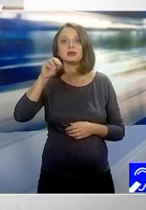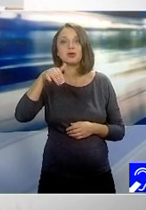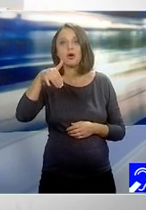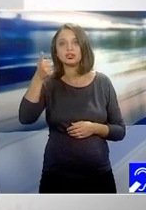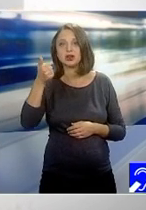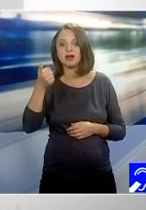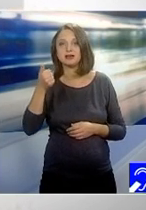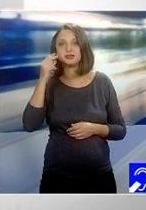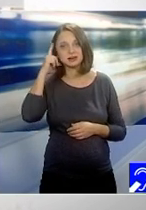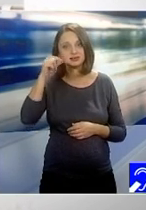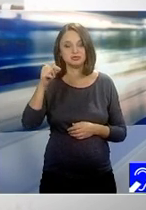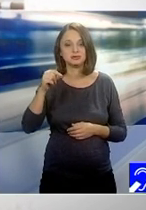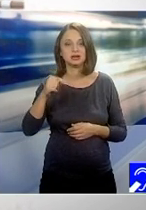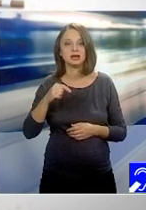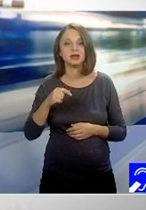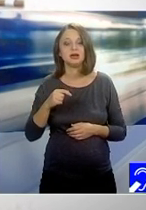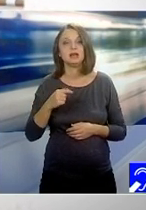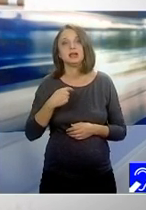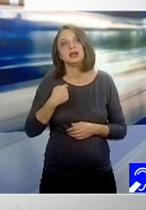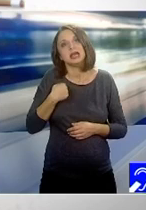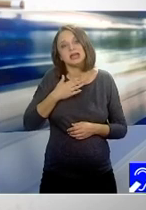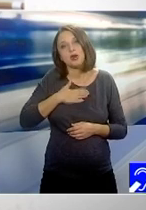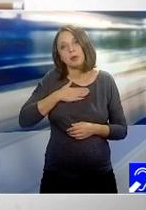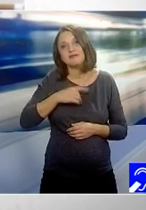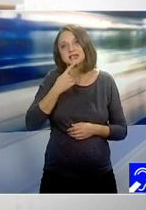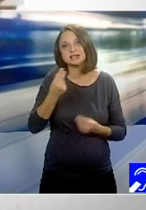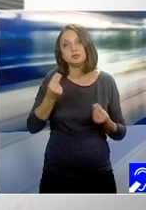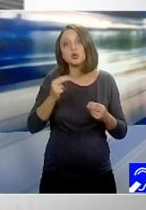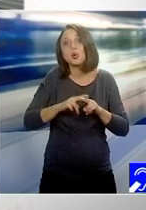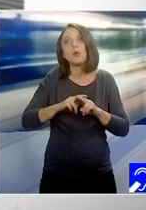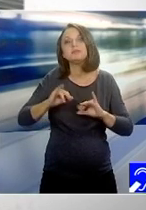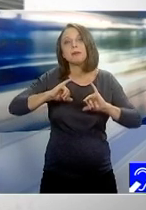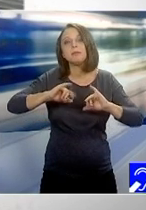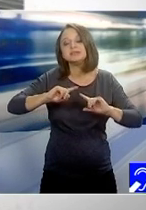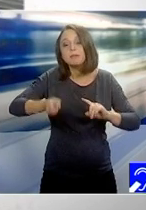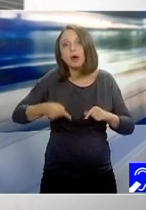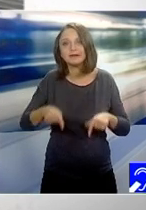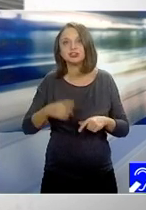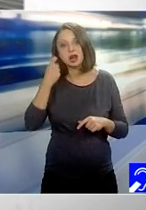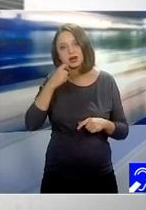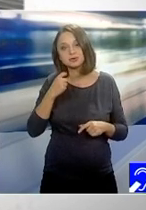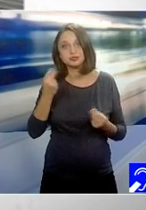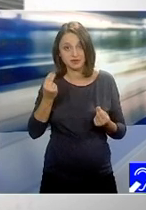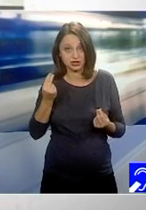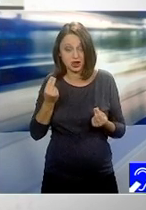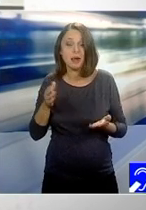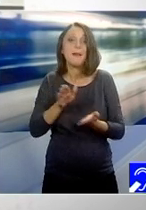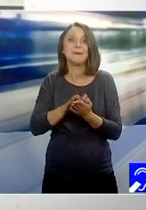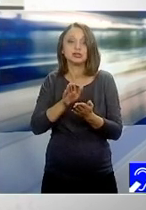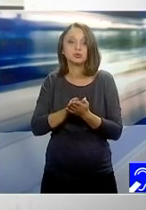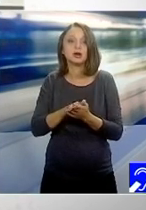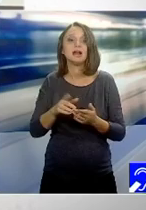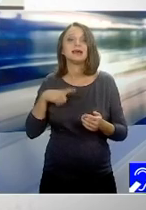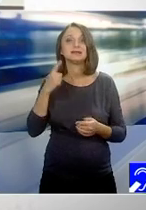spus și eu, ei. Eu prefer să spun de ce e posibil la Cluj, exact. Lucrul ăsta, da? Deci este posibil la Cluj pentru că este un